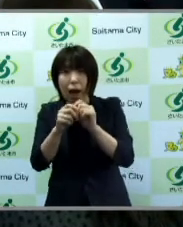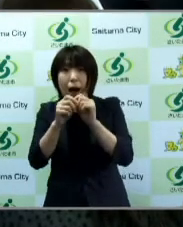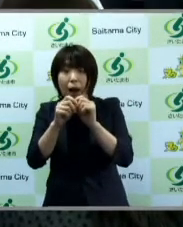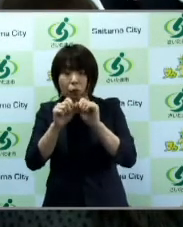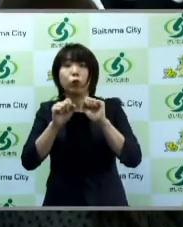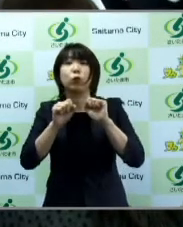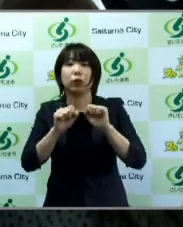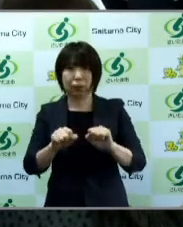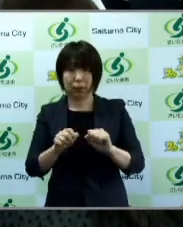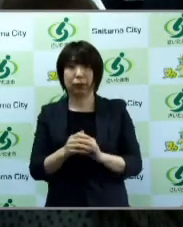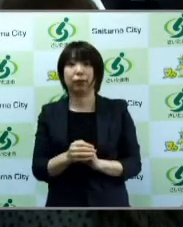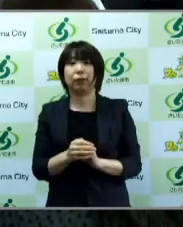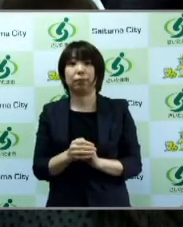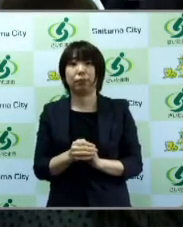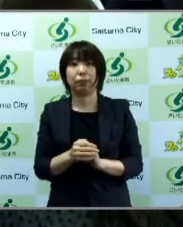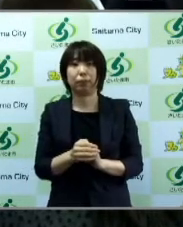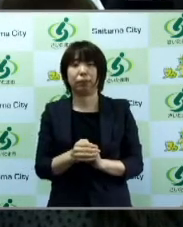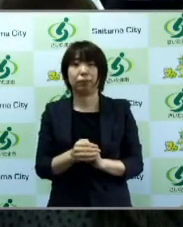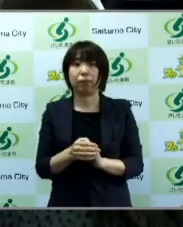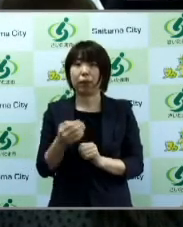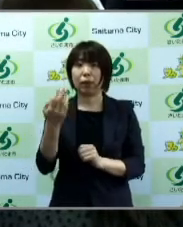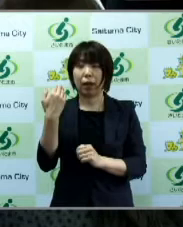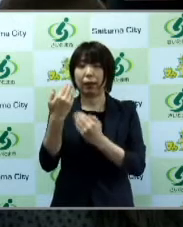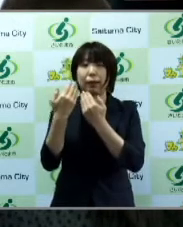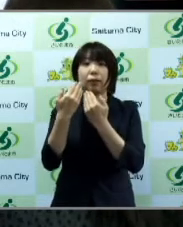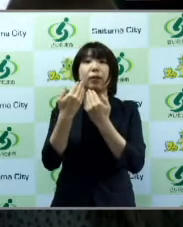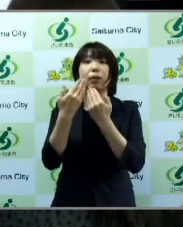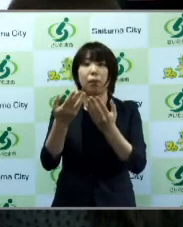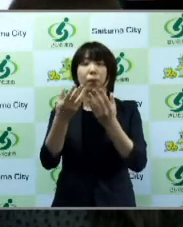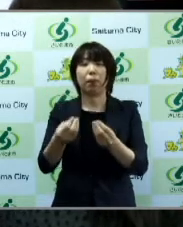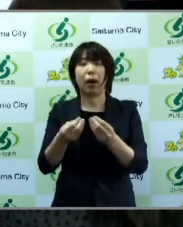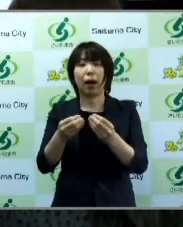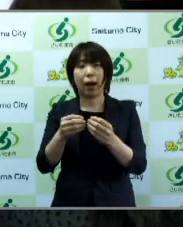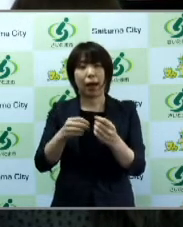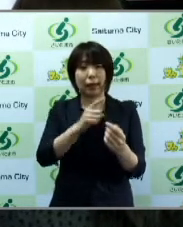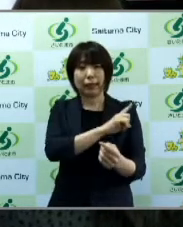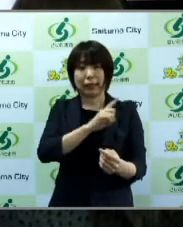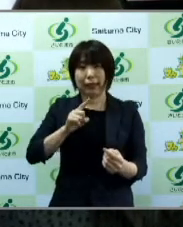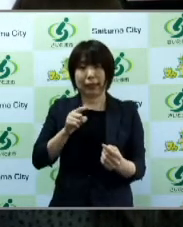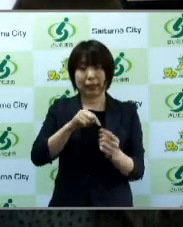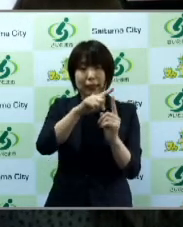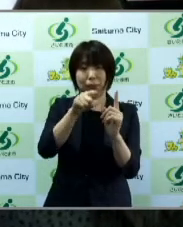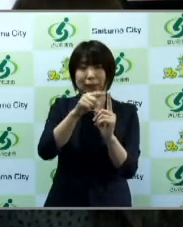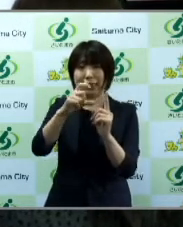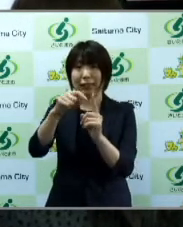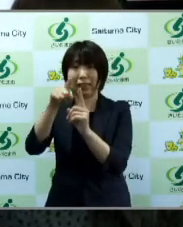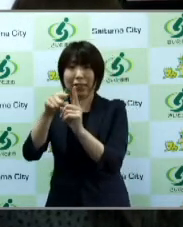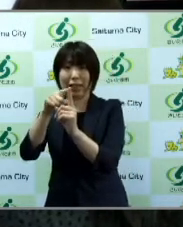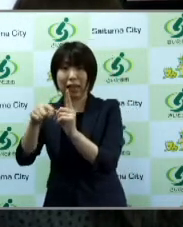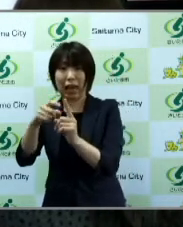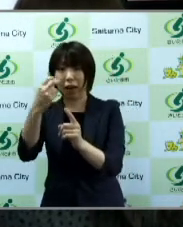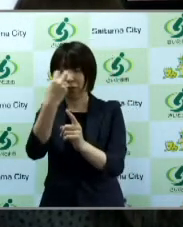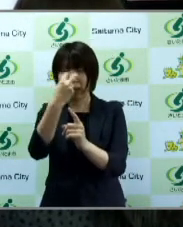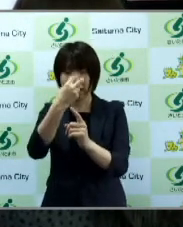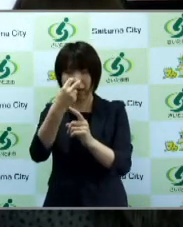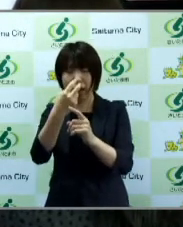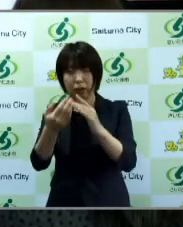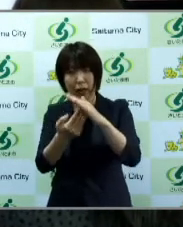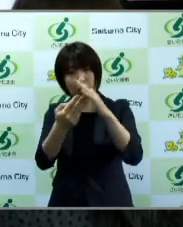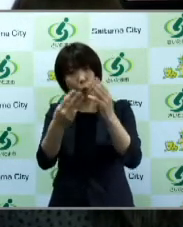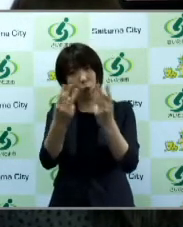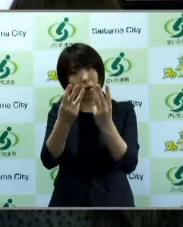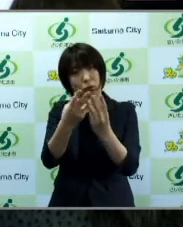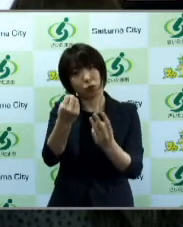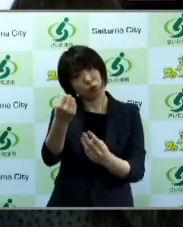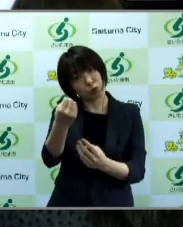あと先ほどご質問した1日の PCR の件数上限というのはあるんですか。 それは 何